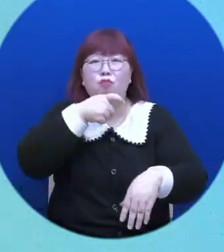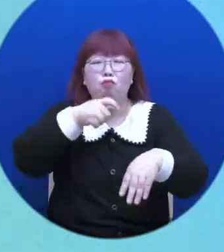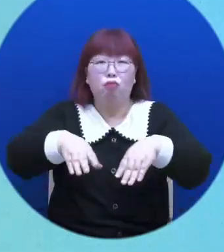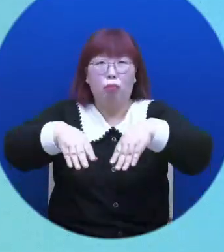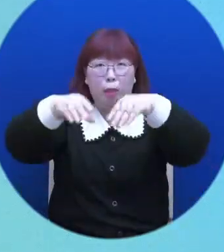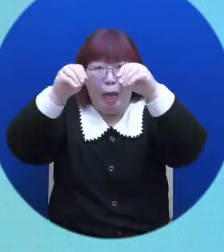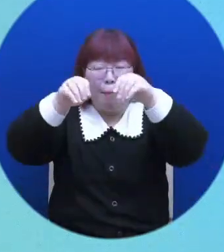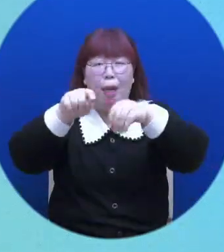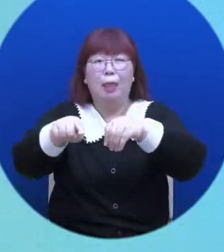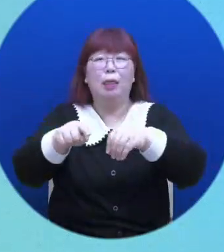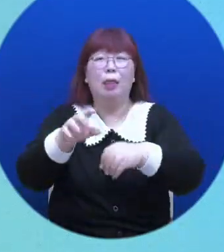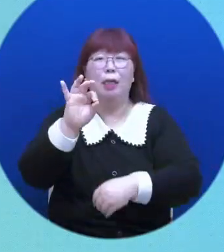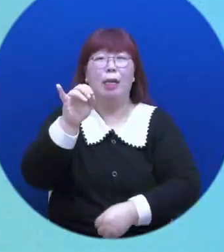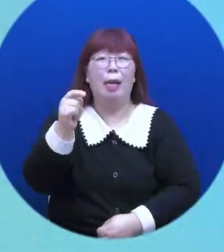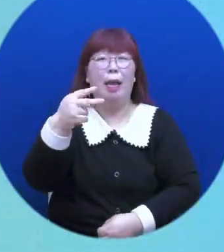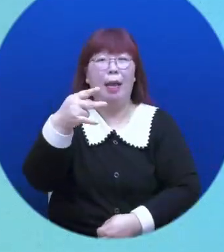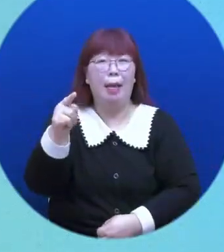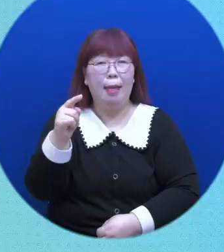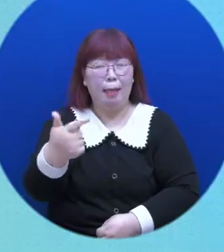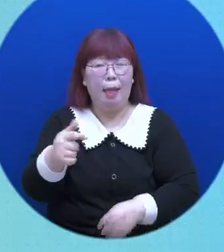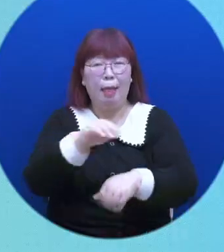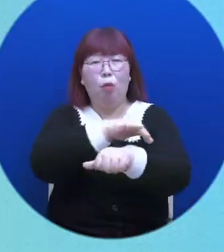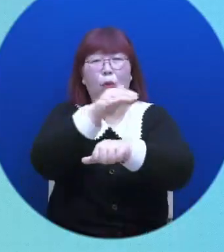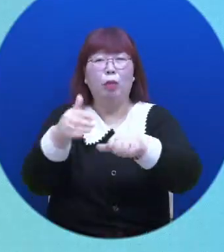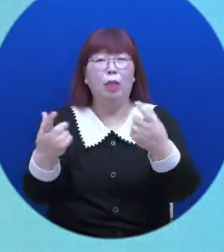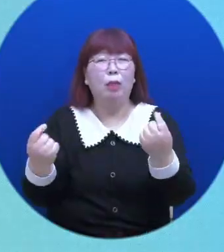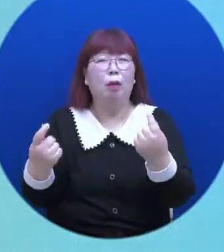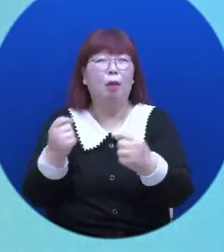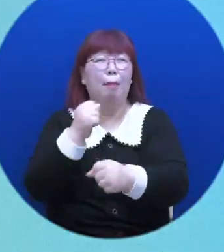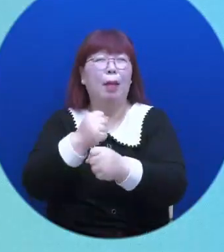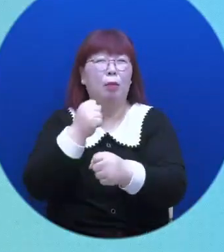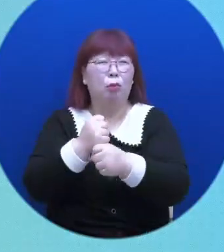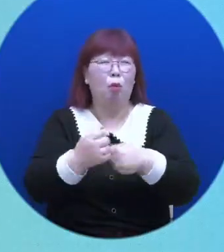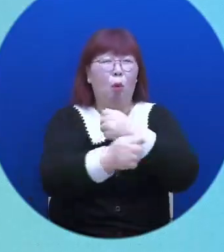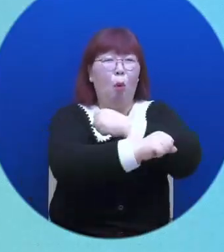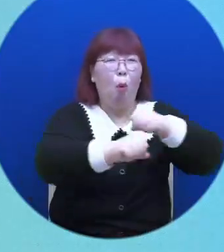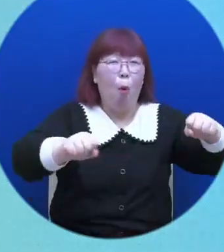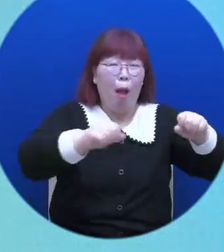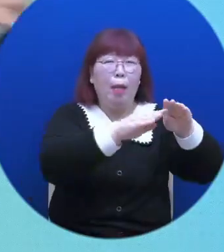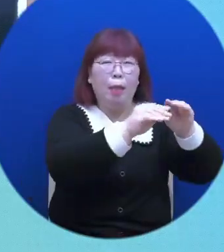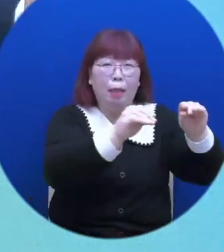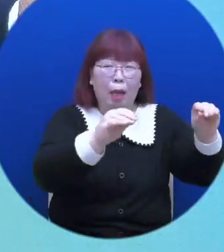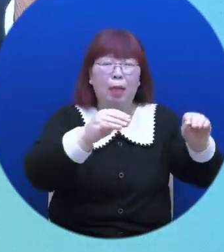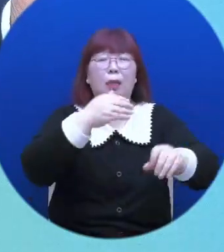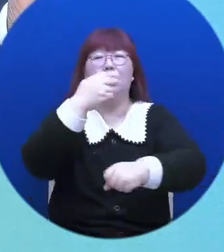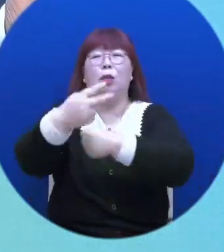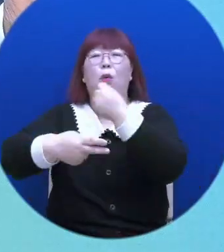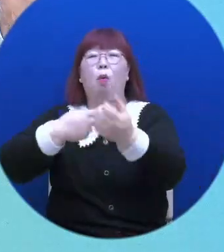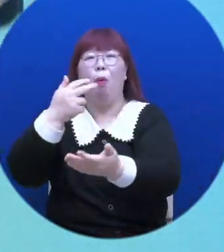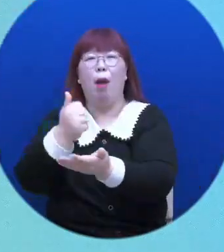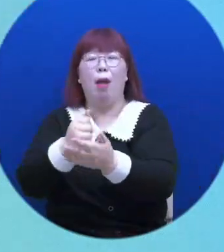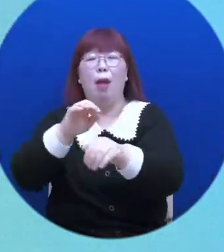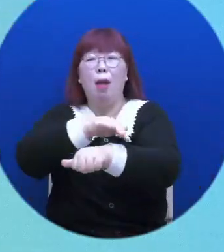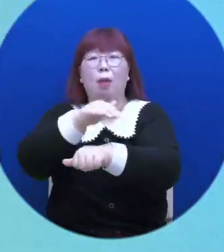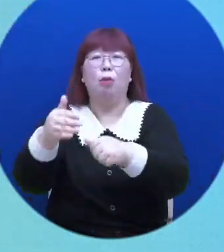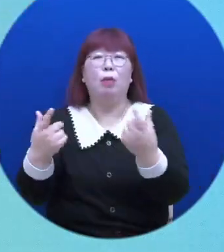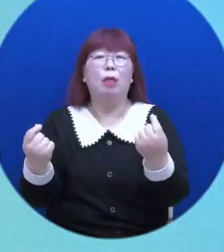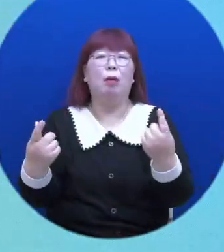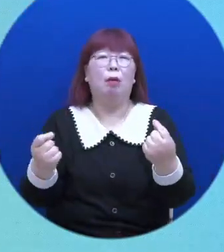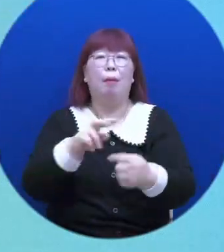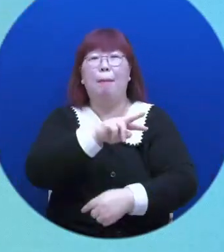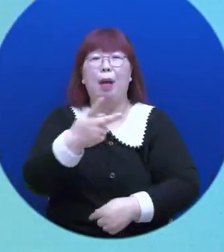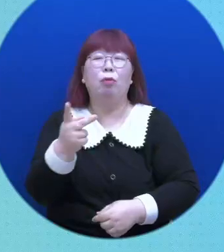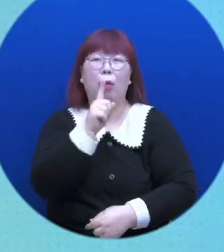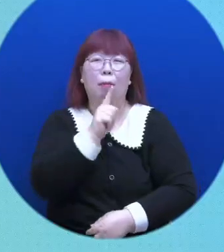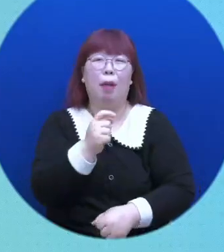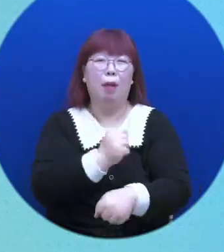같게 만들어준다. 광야가 여호와의 동산같이 만들어준다. 이 말씀을 해요. 누구에게 이 말씀을